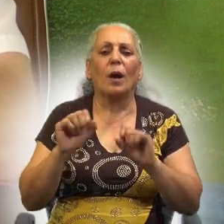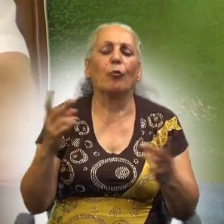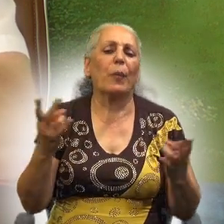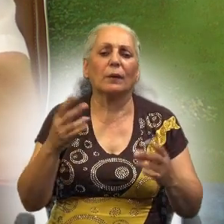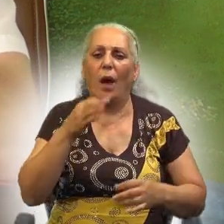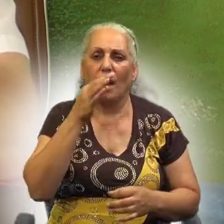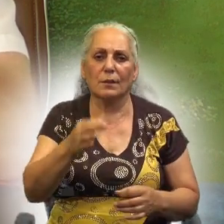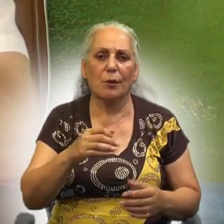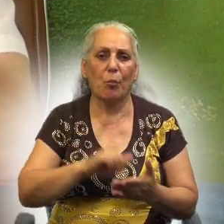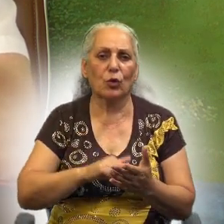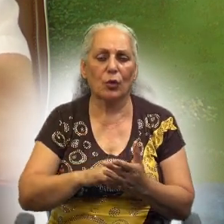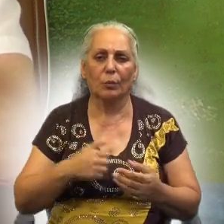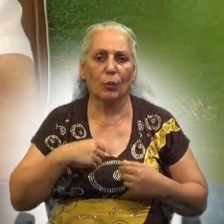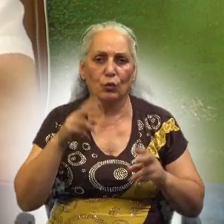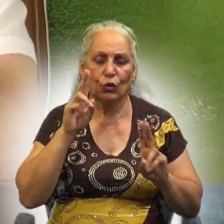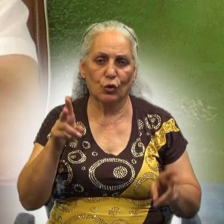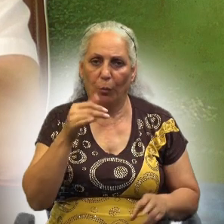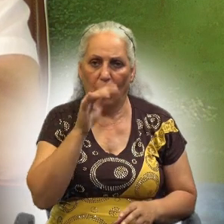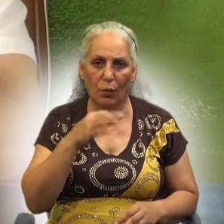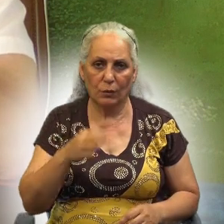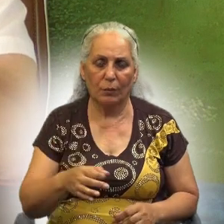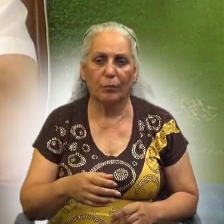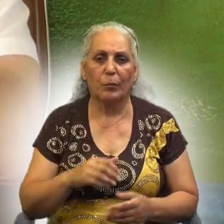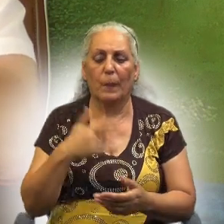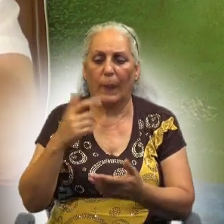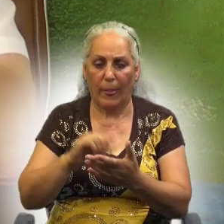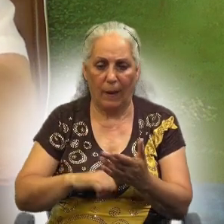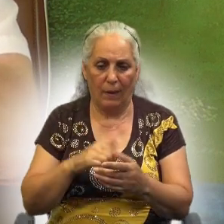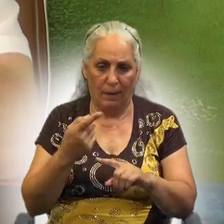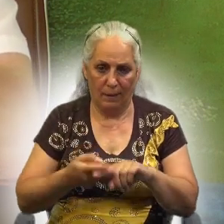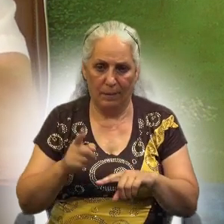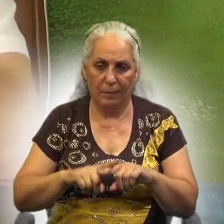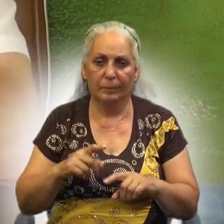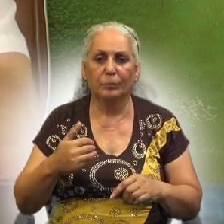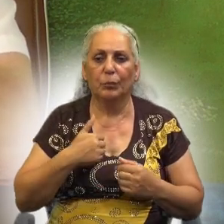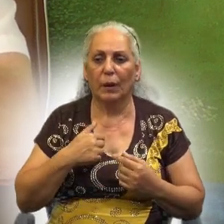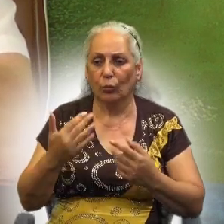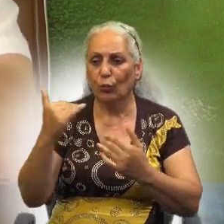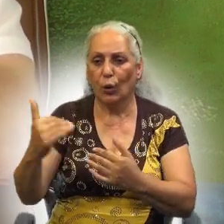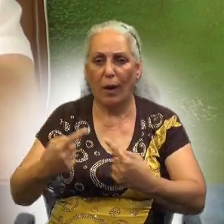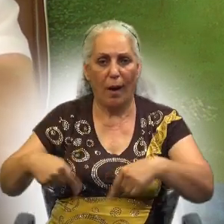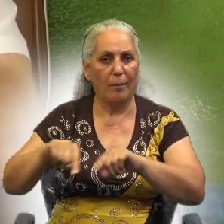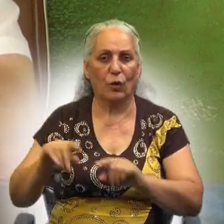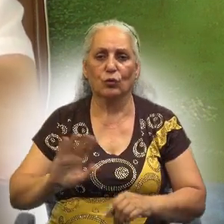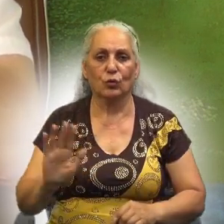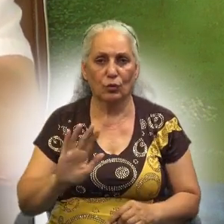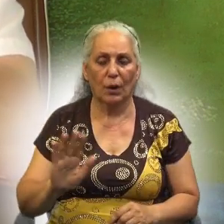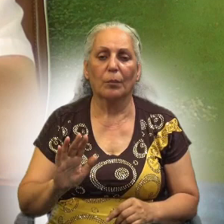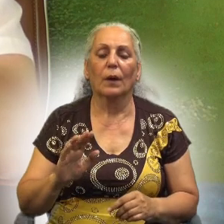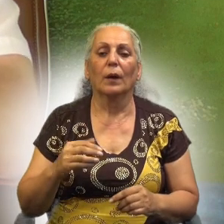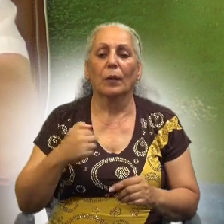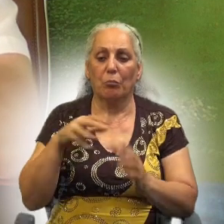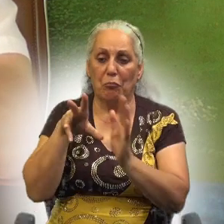պատճառը ես չեմ կարող ասել, պատճառն է նա, որ մենք Վահագնի համայնքի չենք, մենք իրենց համայնքի մեջ ենք,